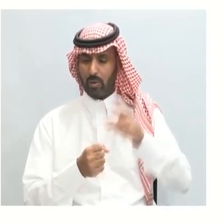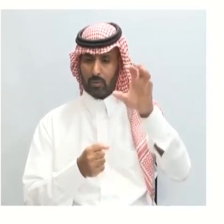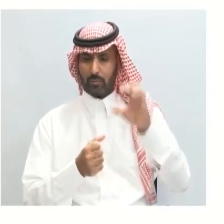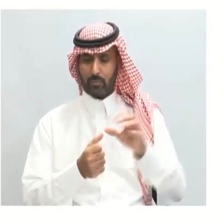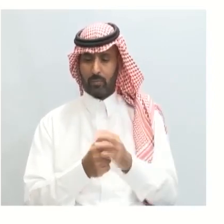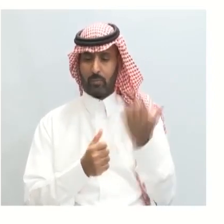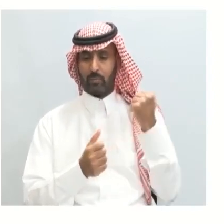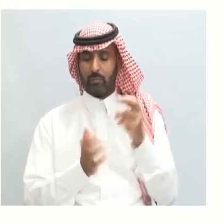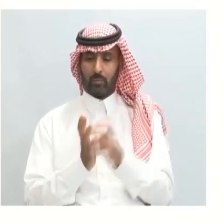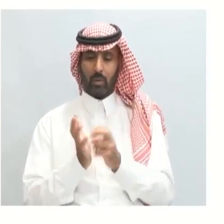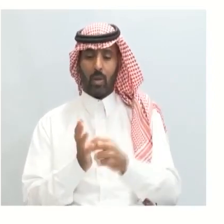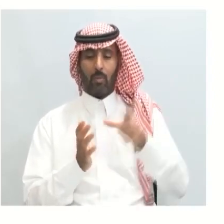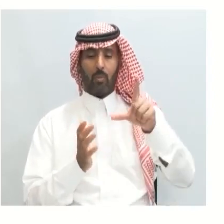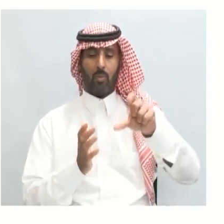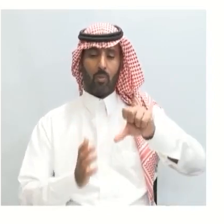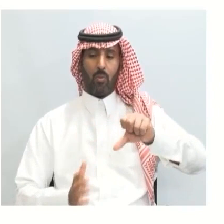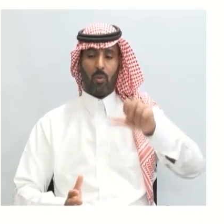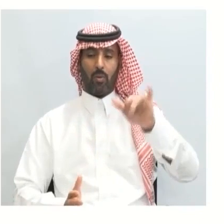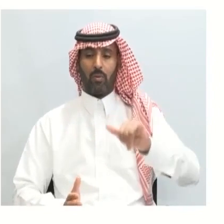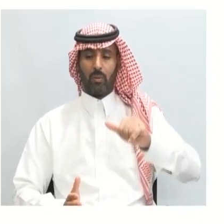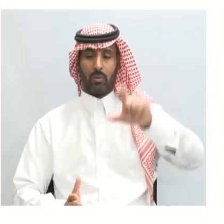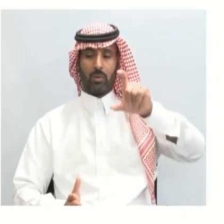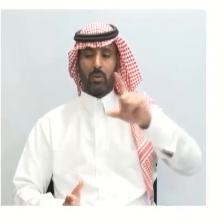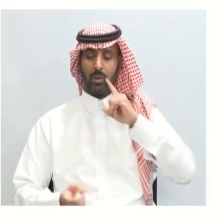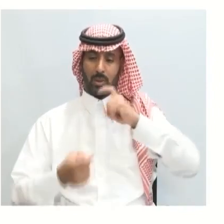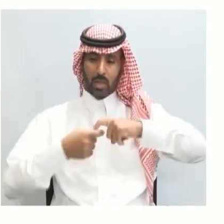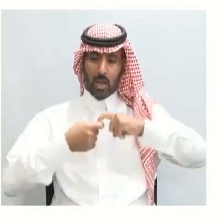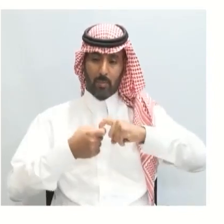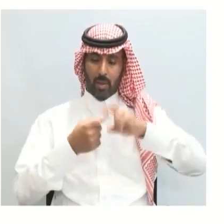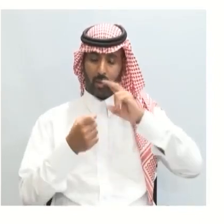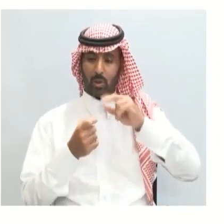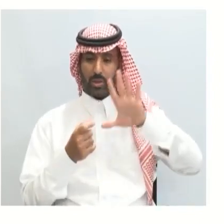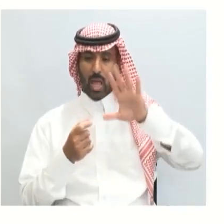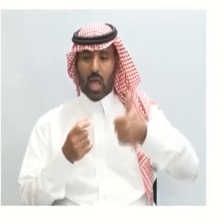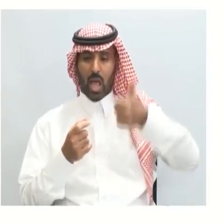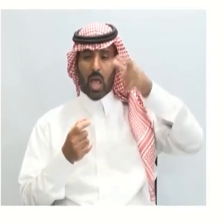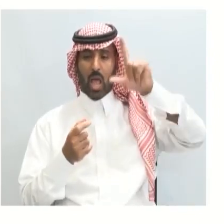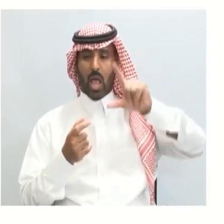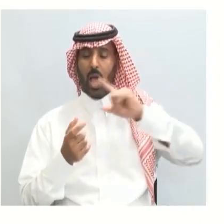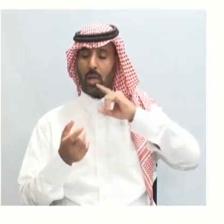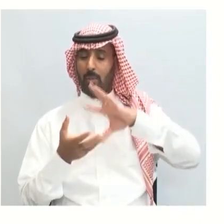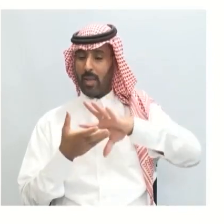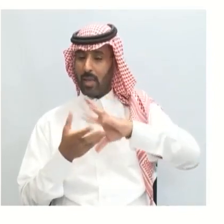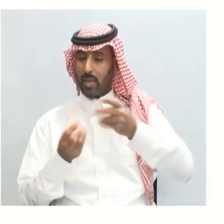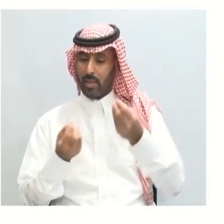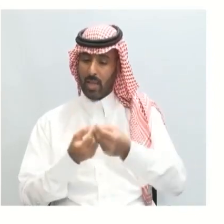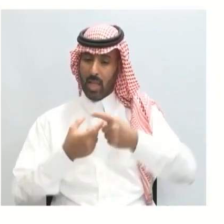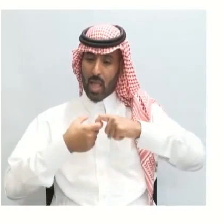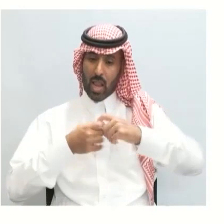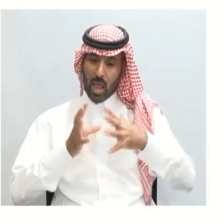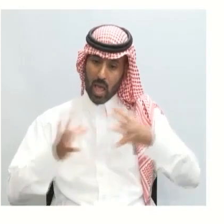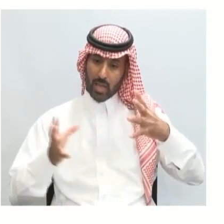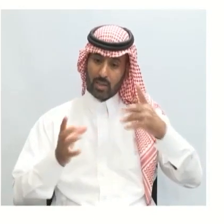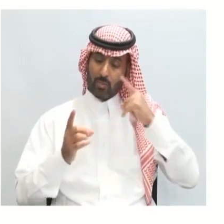استخدمناها في قانون بويل اليوم سيكون عن شار يربط قانون شار بين الحجم ودرجه الحراره اذا